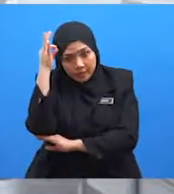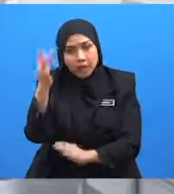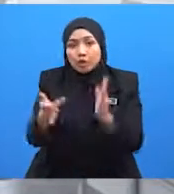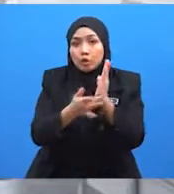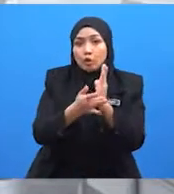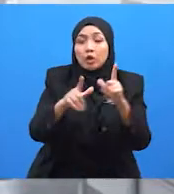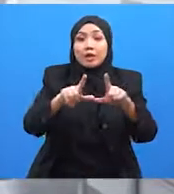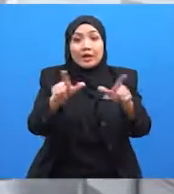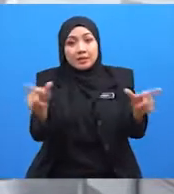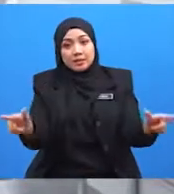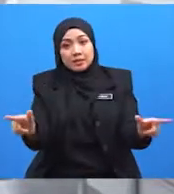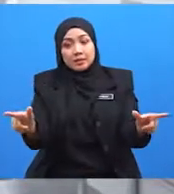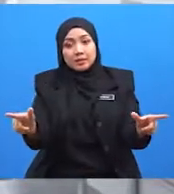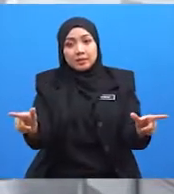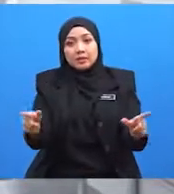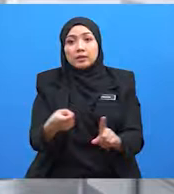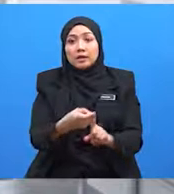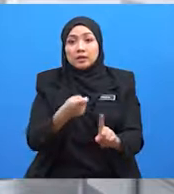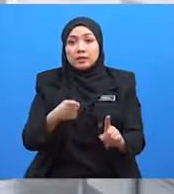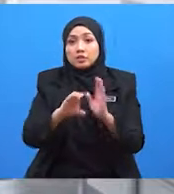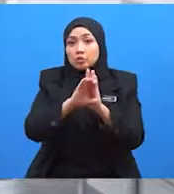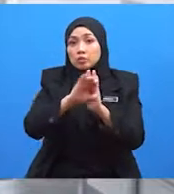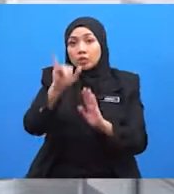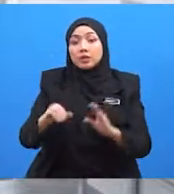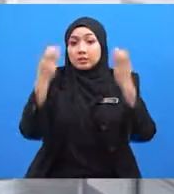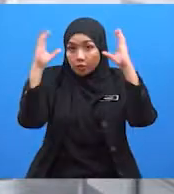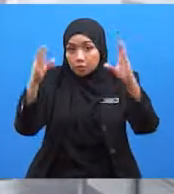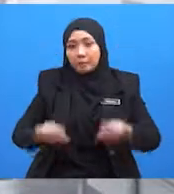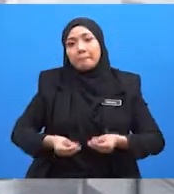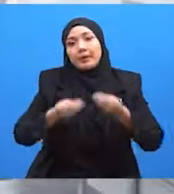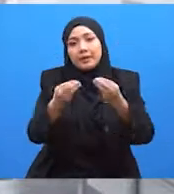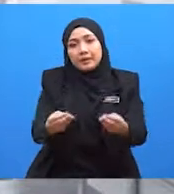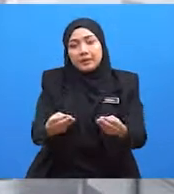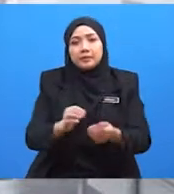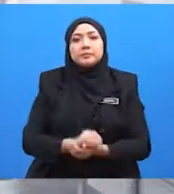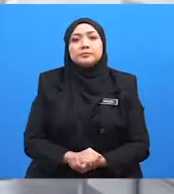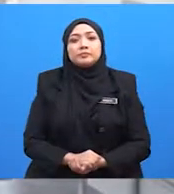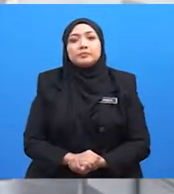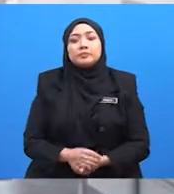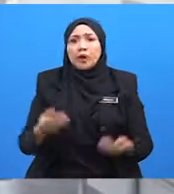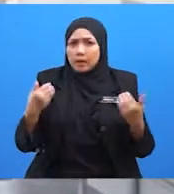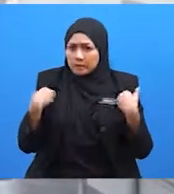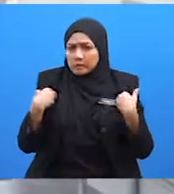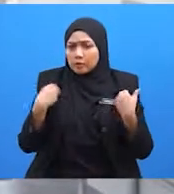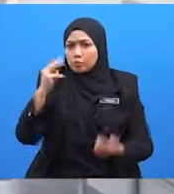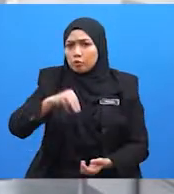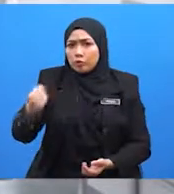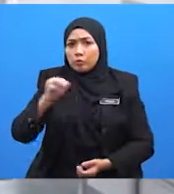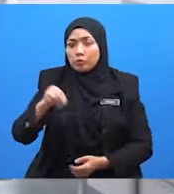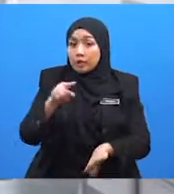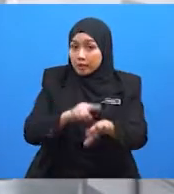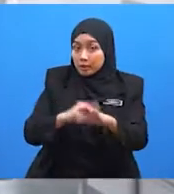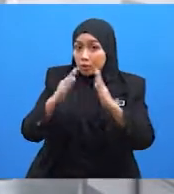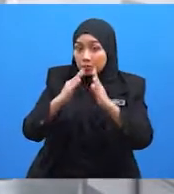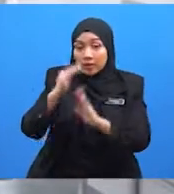selain dari contoh yang cikgu berikan. Ada tak di antara murid-murid di rumah